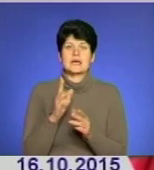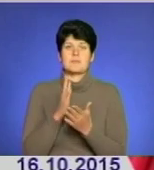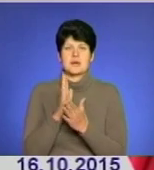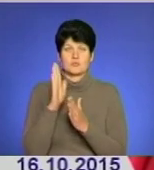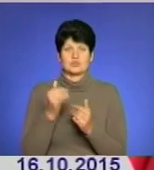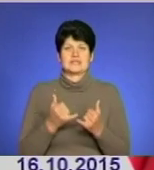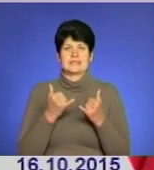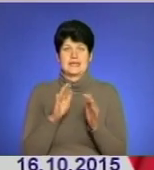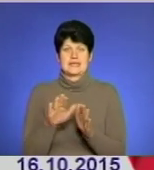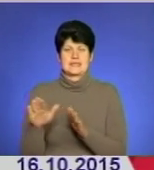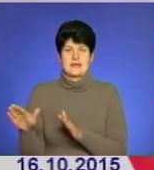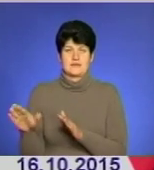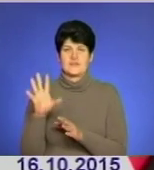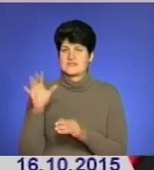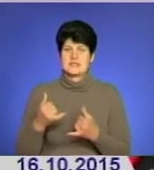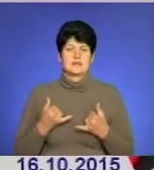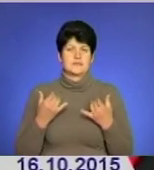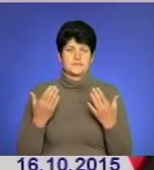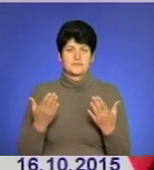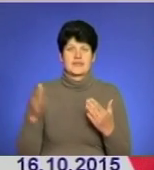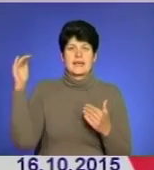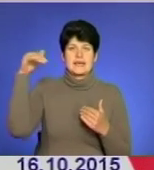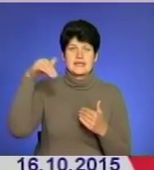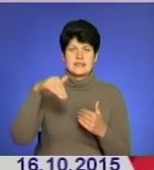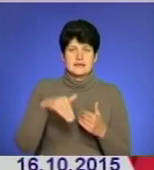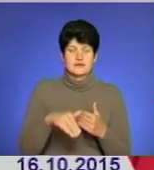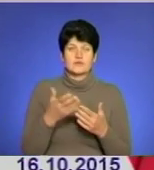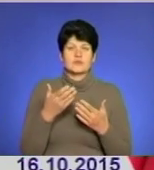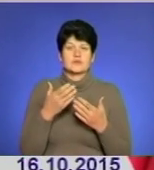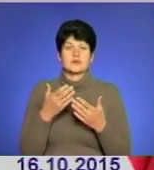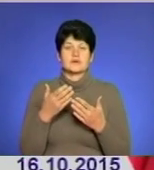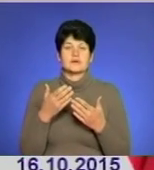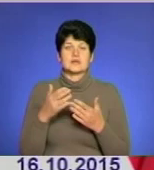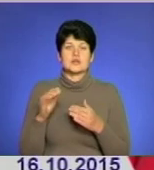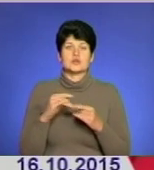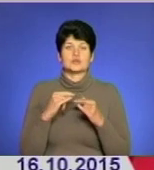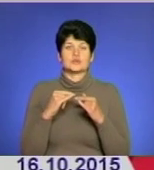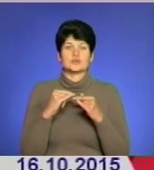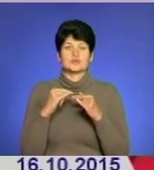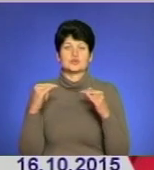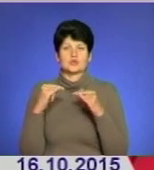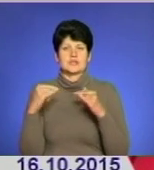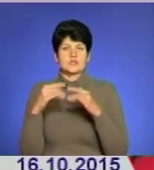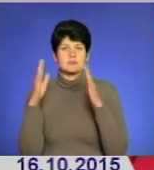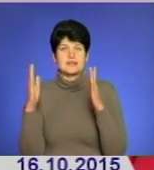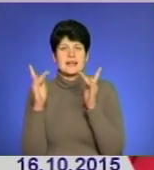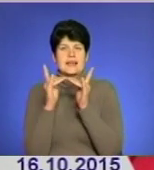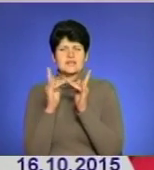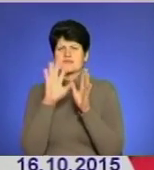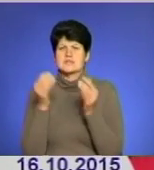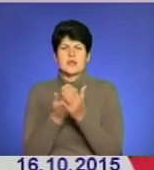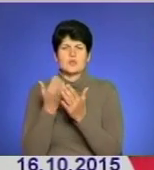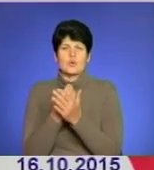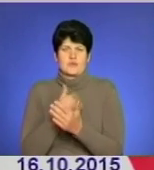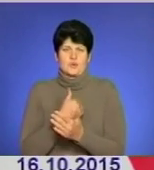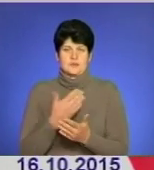для дітей, все для них. І та гірка, якої нема в садочку, і ті столи, що піднімаються, і ліжечка, все новеньке, все таке, як